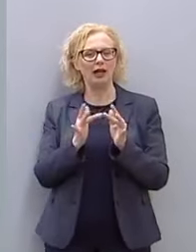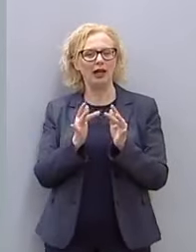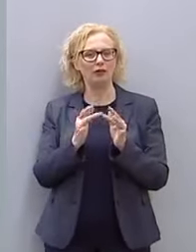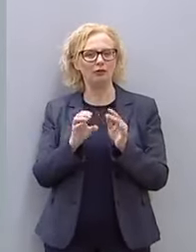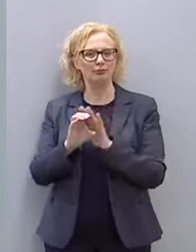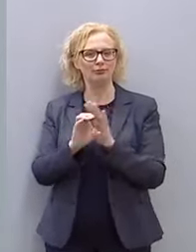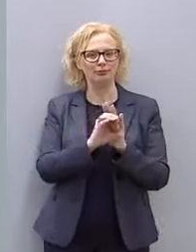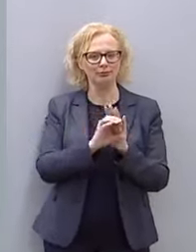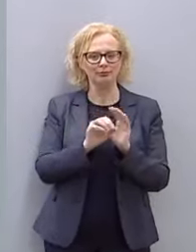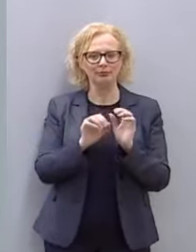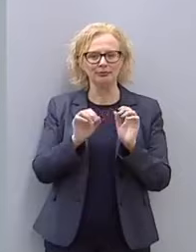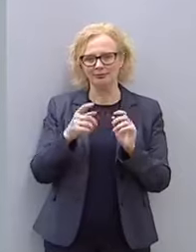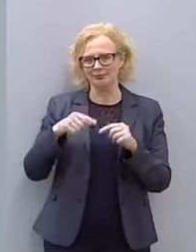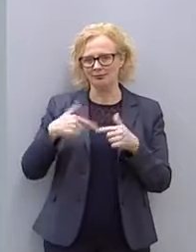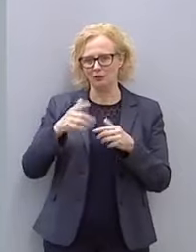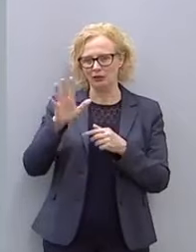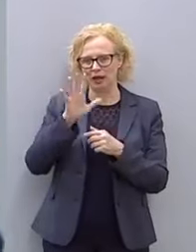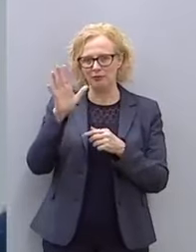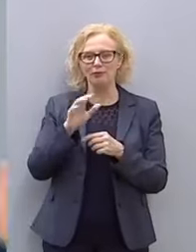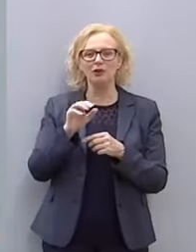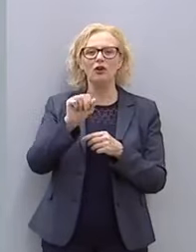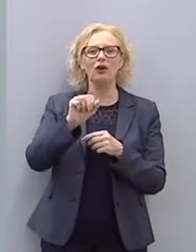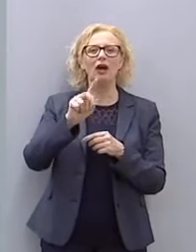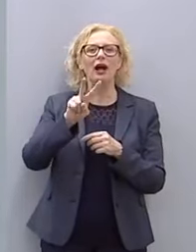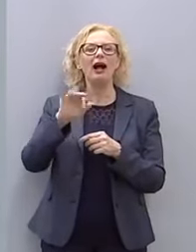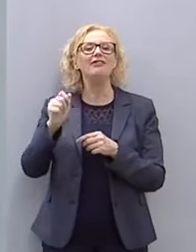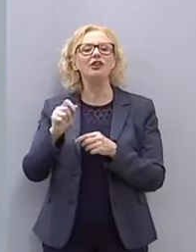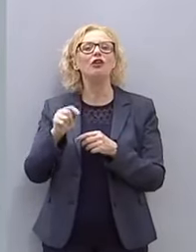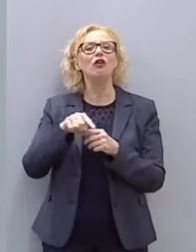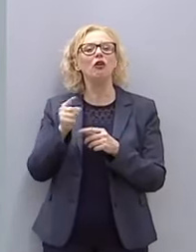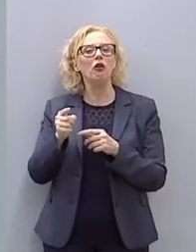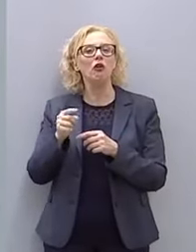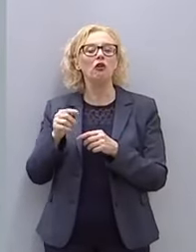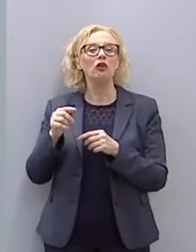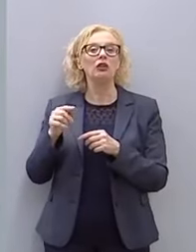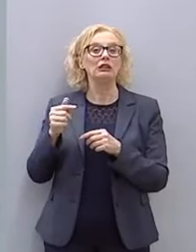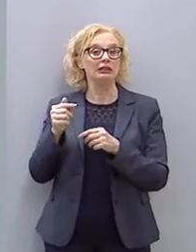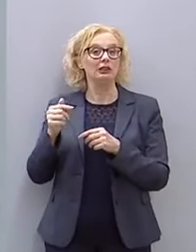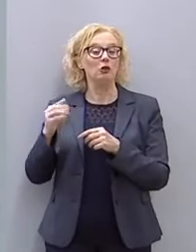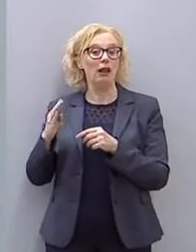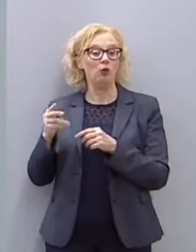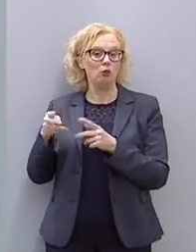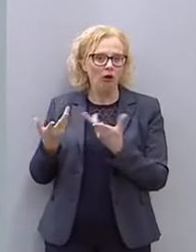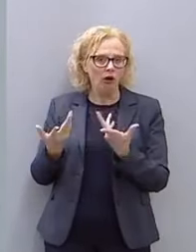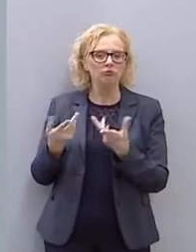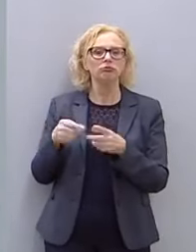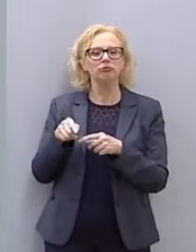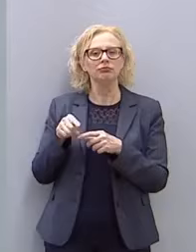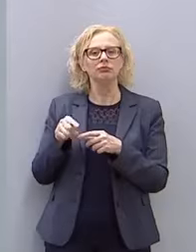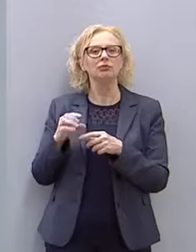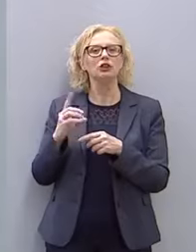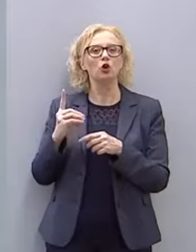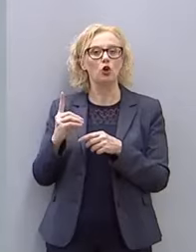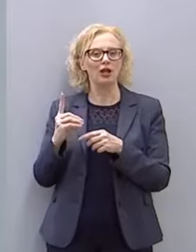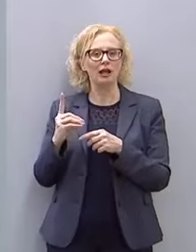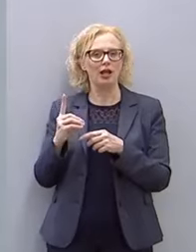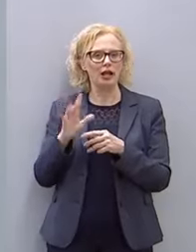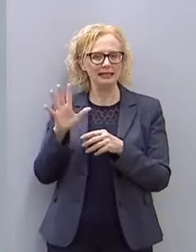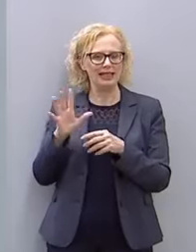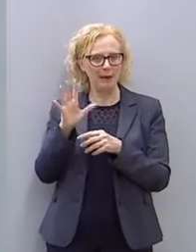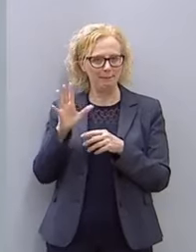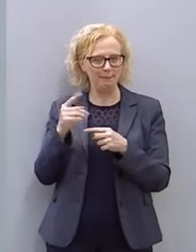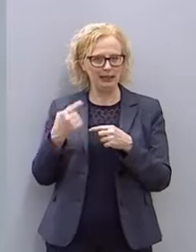questi comuni l'esempio che avevo fatto di avio brentino belluno e dolce adesso